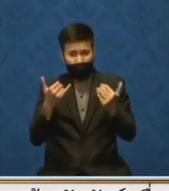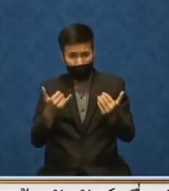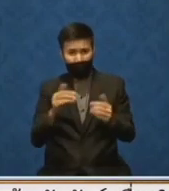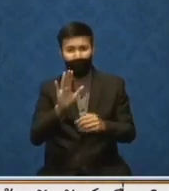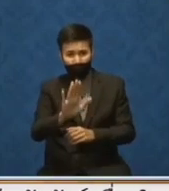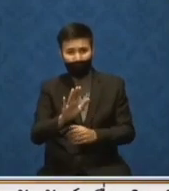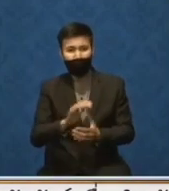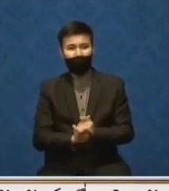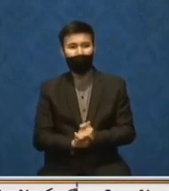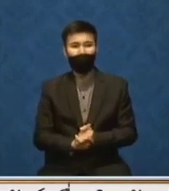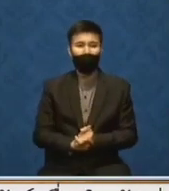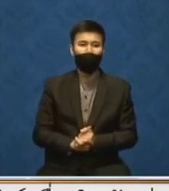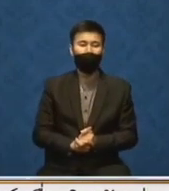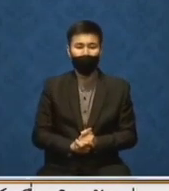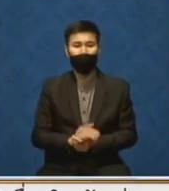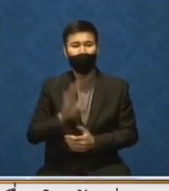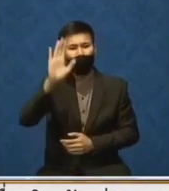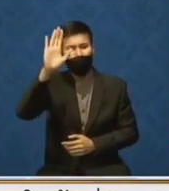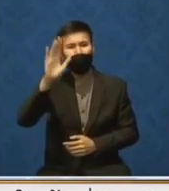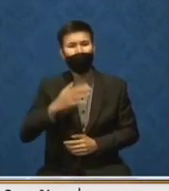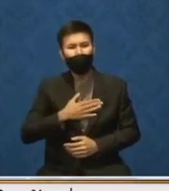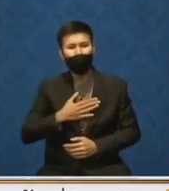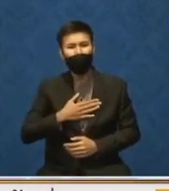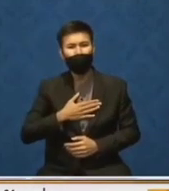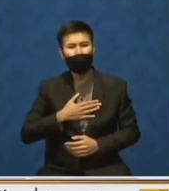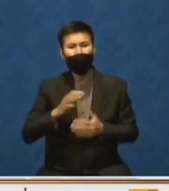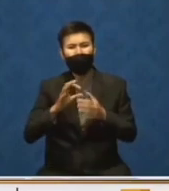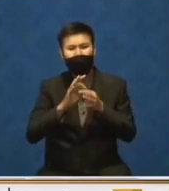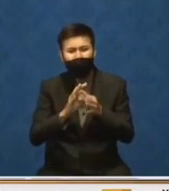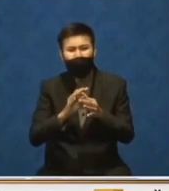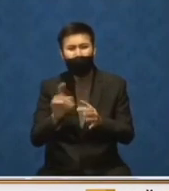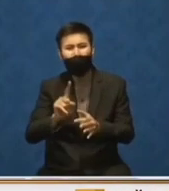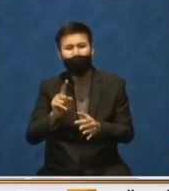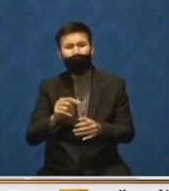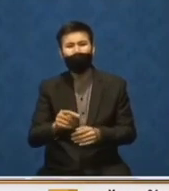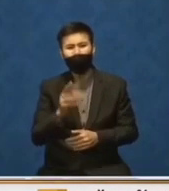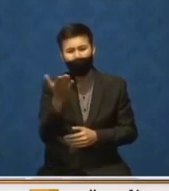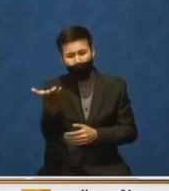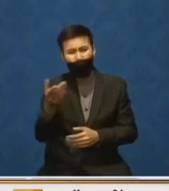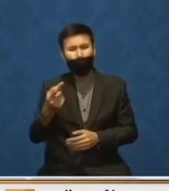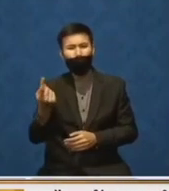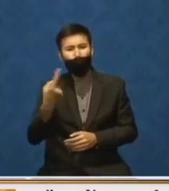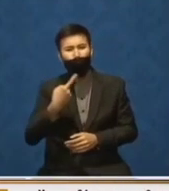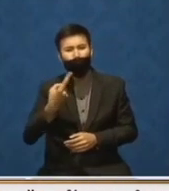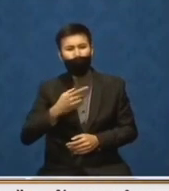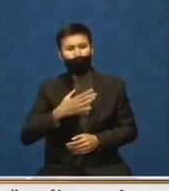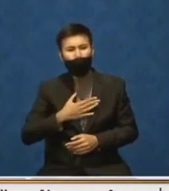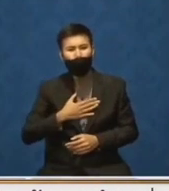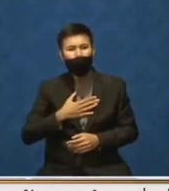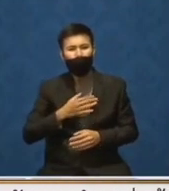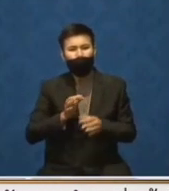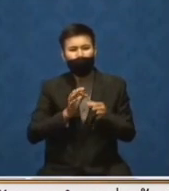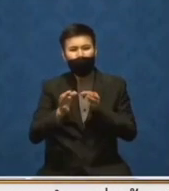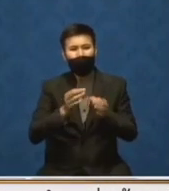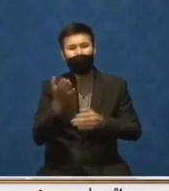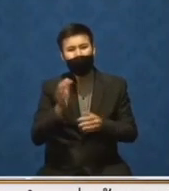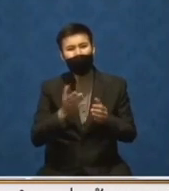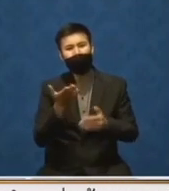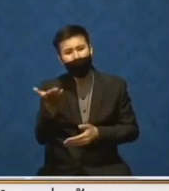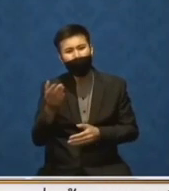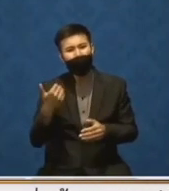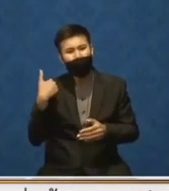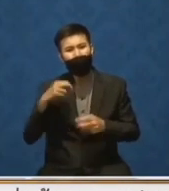ก็พระองค์ครับตามทางครับผมขออนุญาตว่าผมไปเกี่ยวอะไรกับท่านท่านมาว่าพวกแบบได้เรื่องผมอธิบายถ้ามีปัญหาอะไร